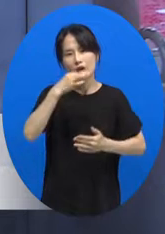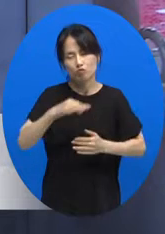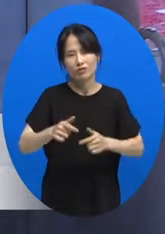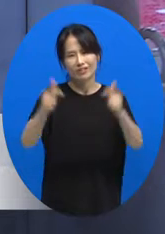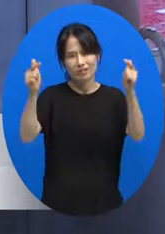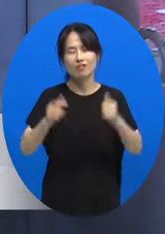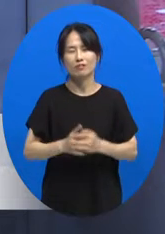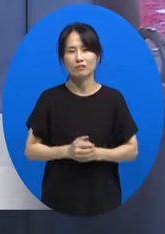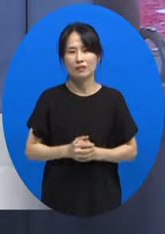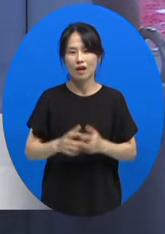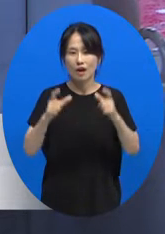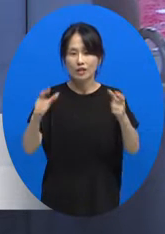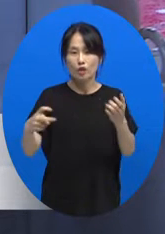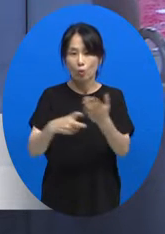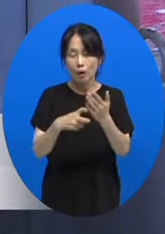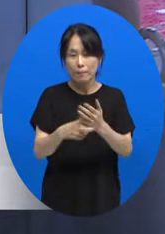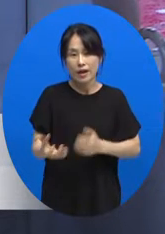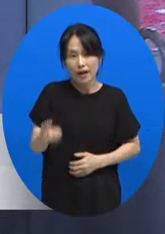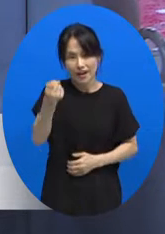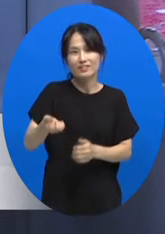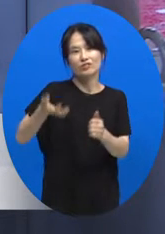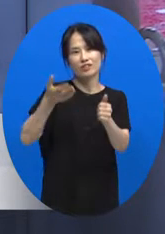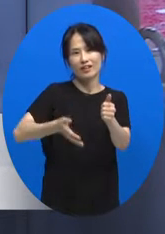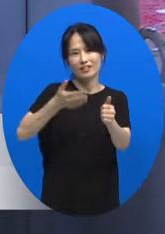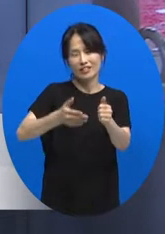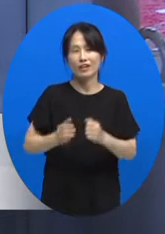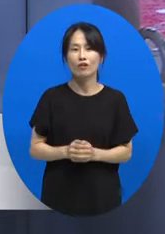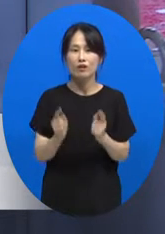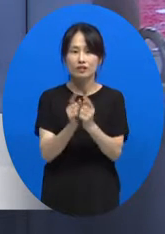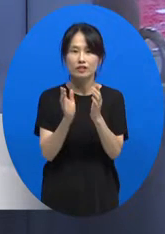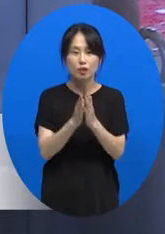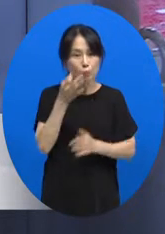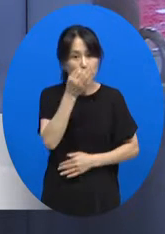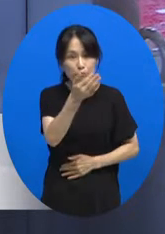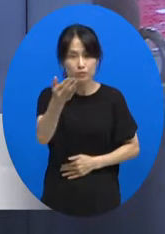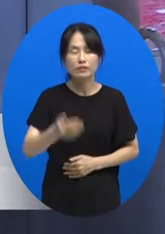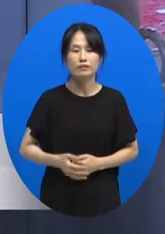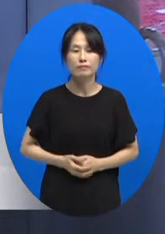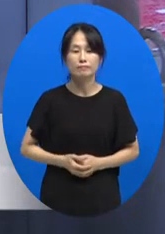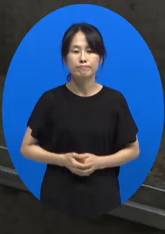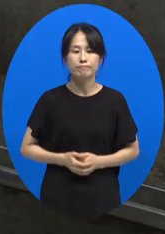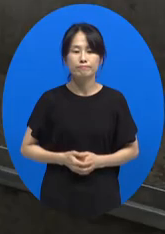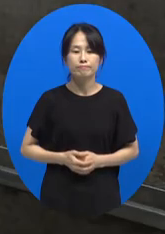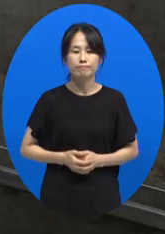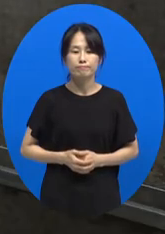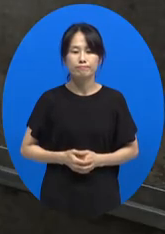장 보시는 거 챙겨보시죠. 최재형 기자가 현장 분위기 리포트로 전해드립니다.